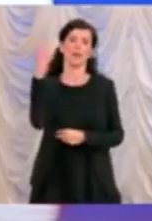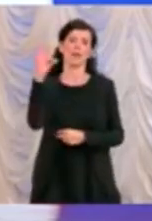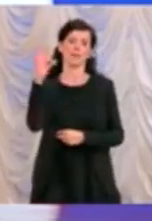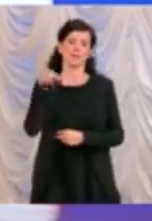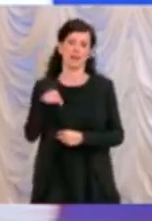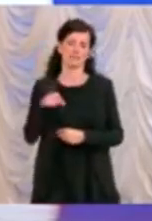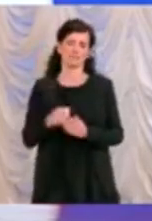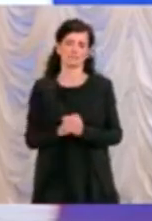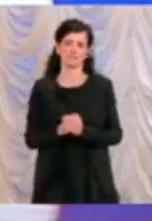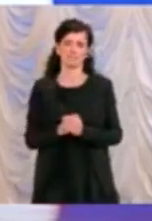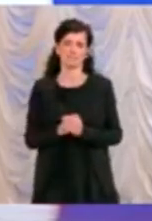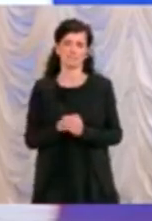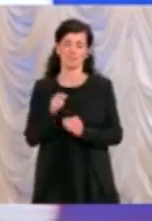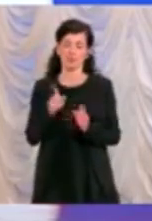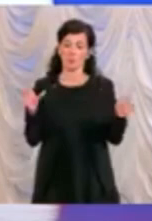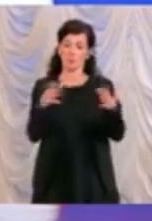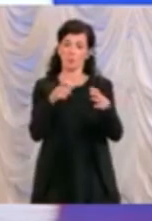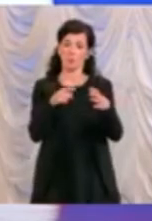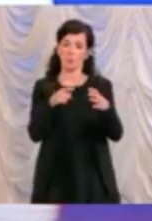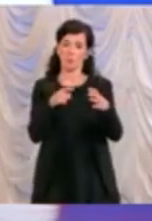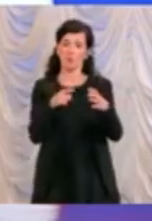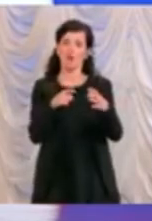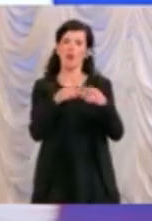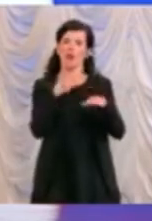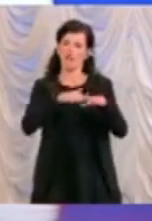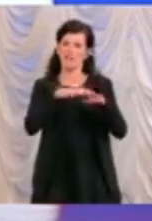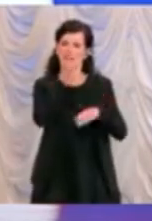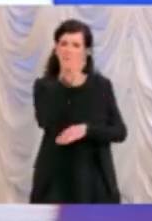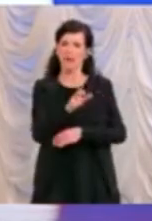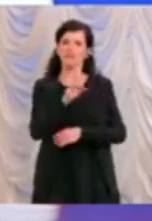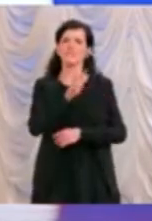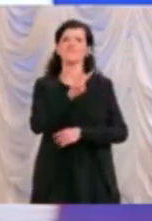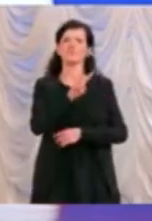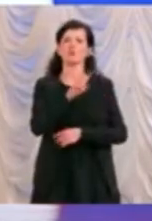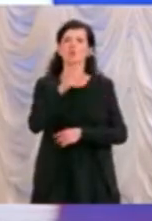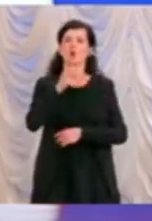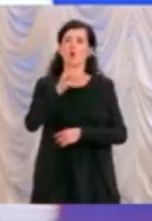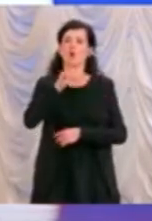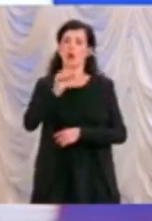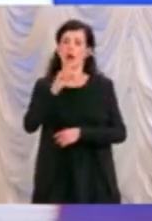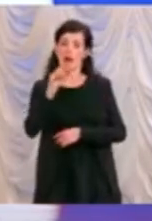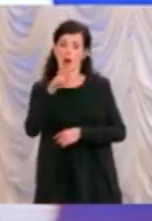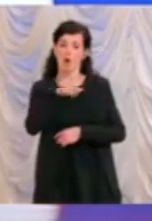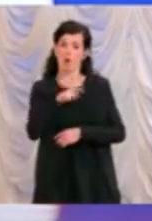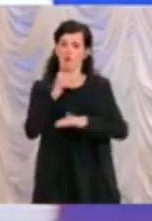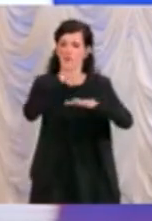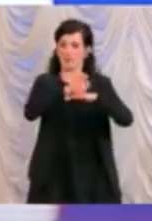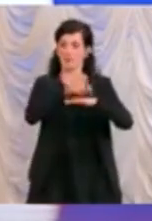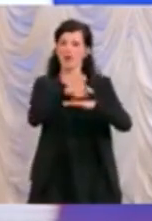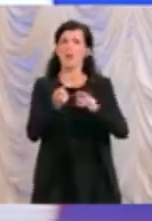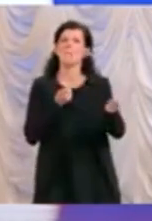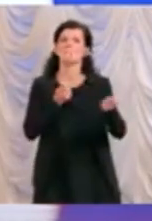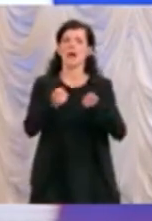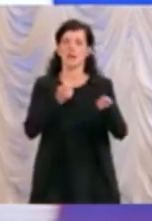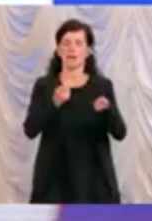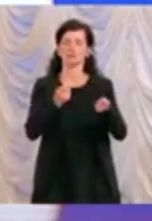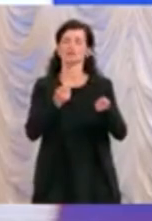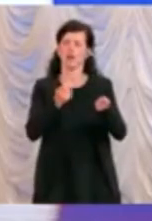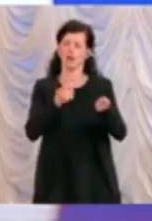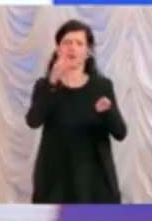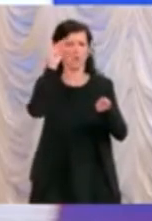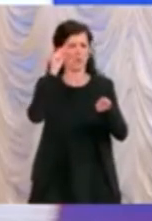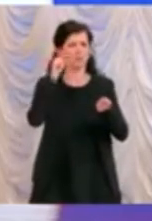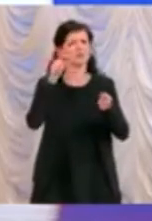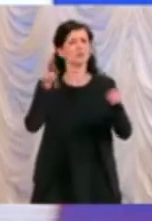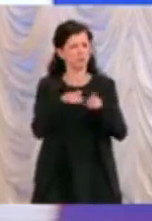questo gruppo di esperti e presieduto da vittorio colao uno dei nostri manager più stimati anche all'estero e